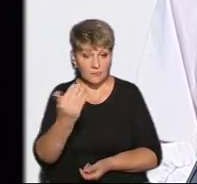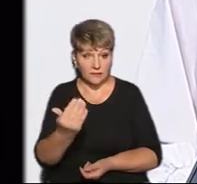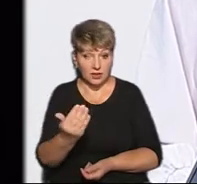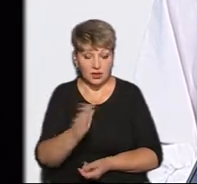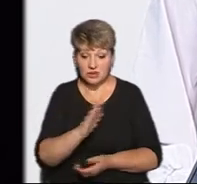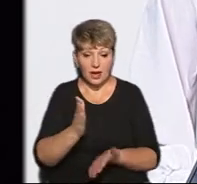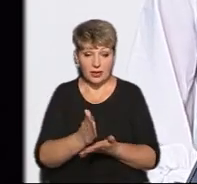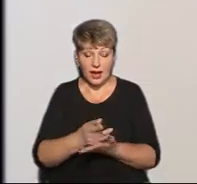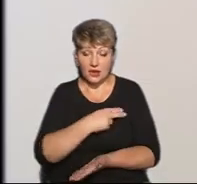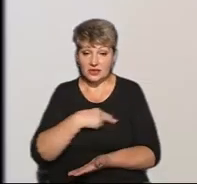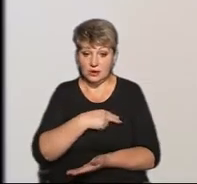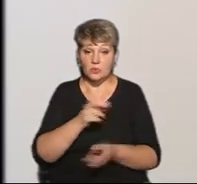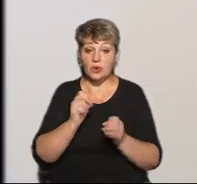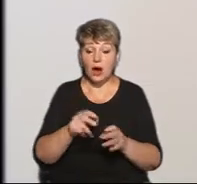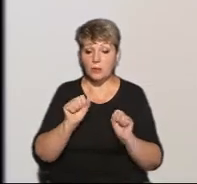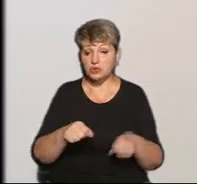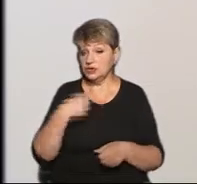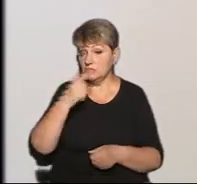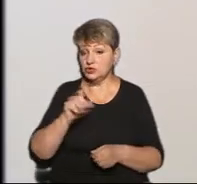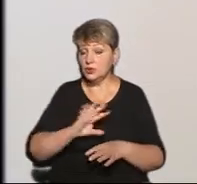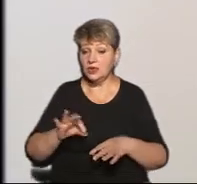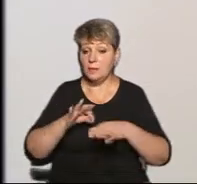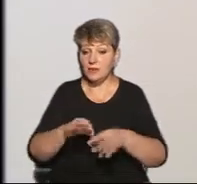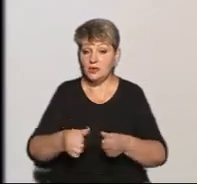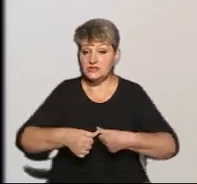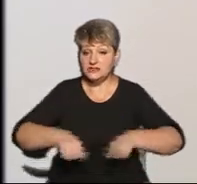ви не є делегатом зборів? Як ви можете казати, що не проводяться